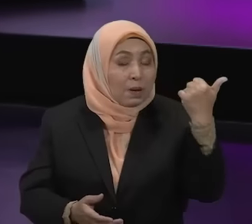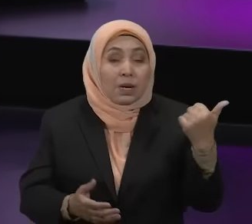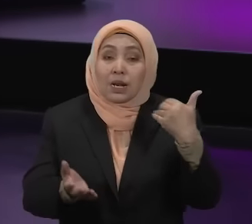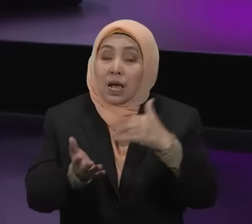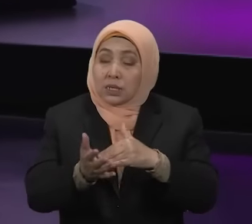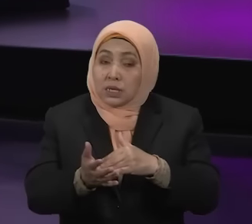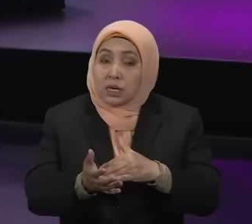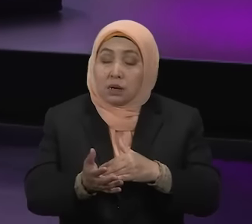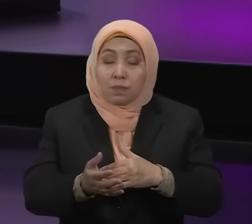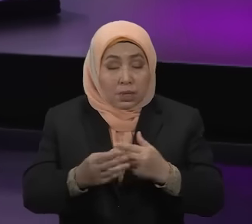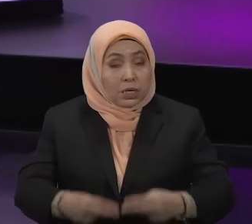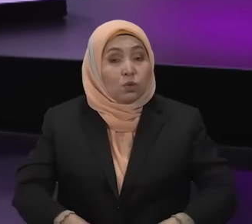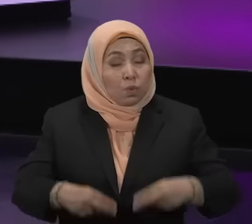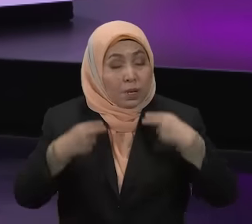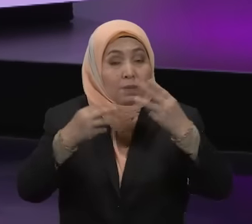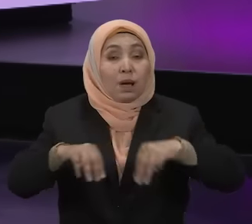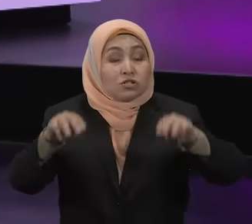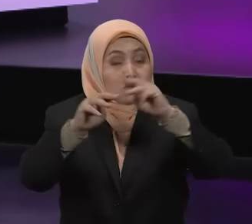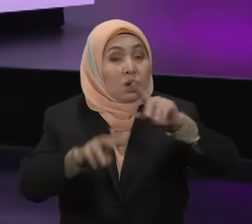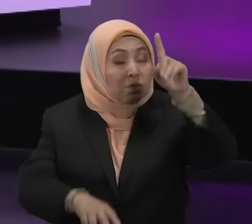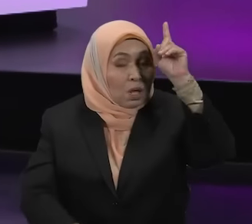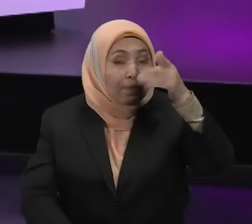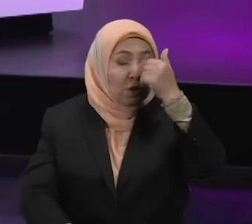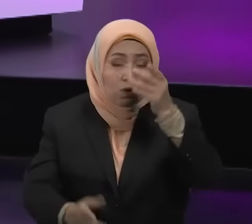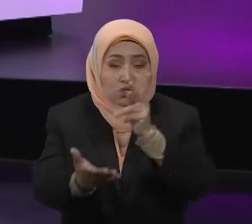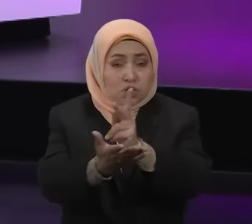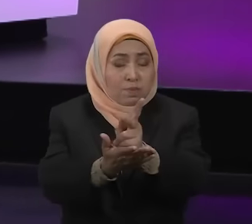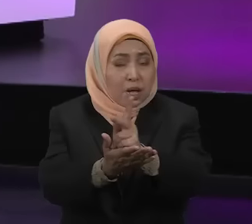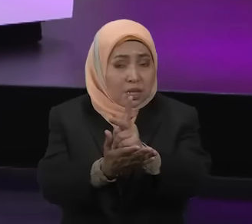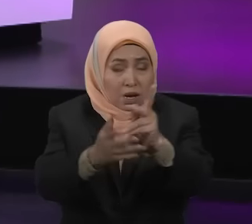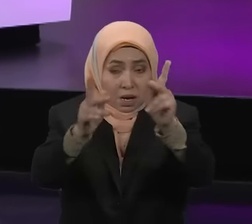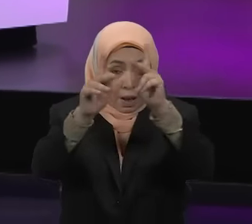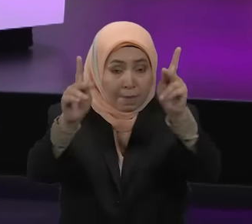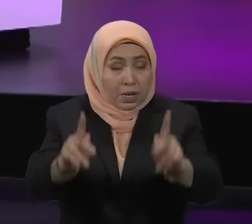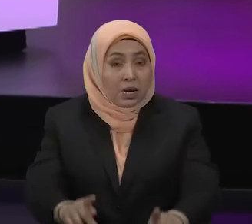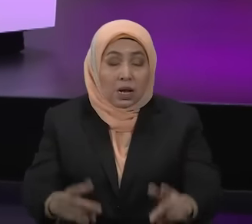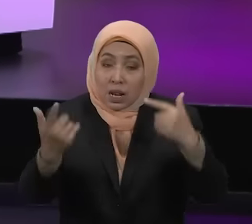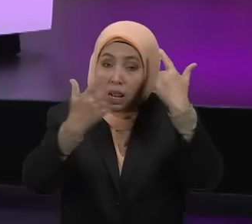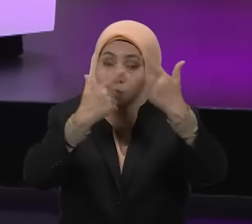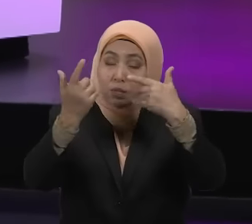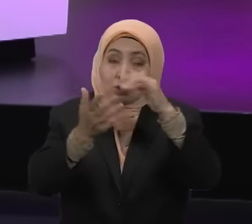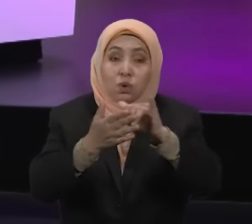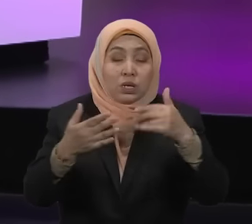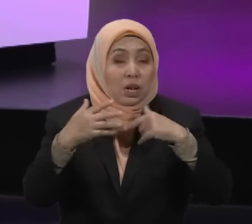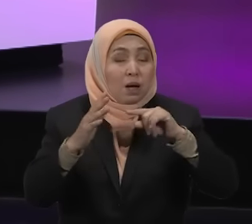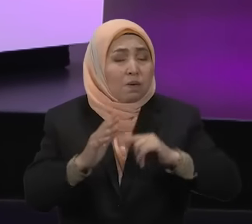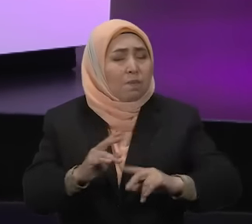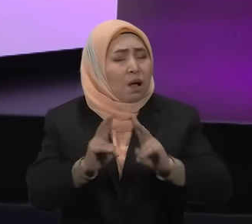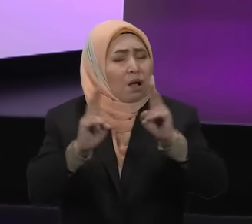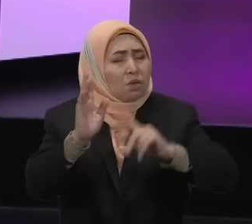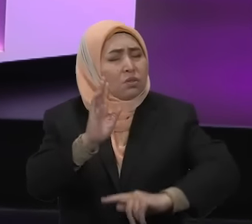menyebabkan makin lagi memakmurkan masjid Allah, kerana kiblat ataupun Kaabah yang dapat dilawat itu saatnya adalah